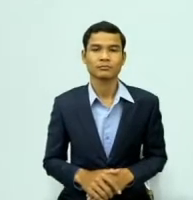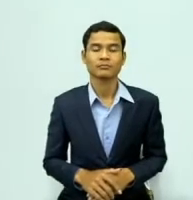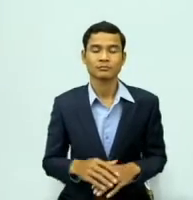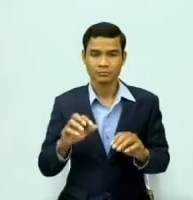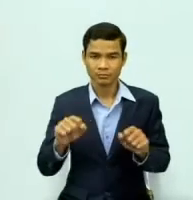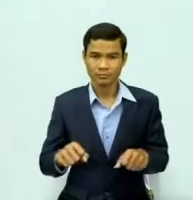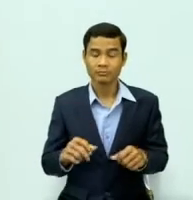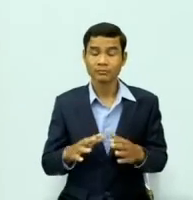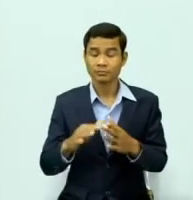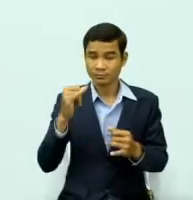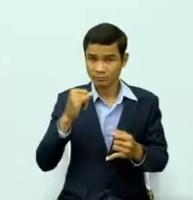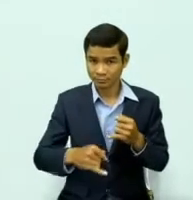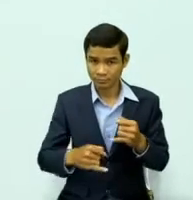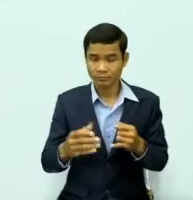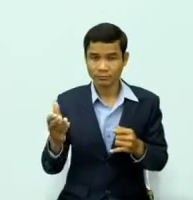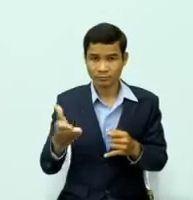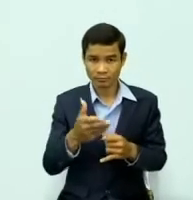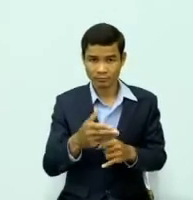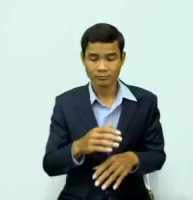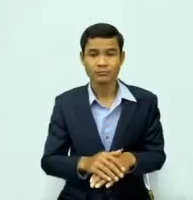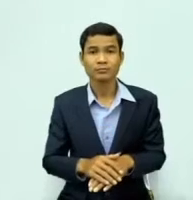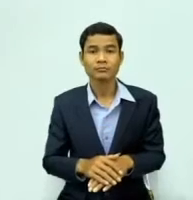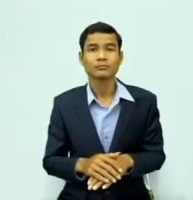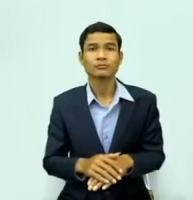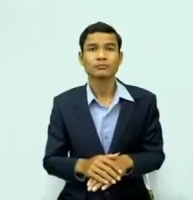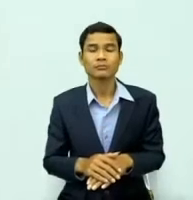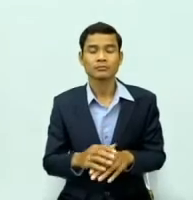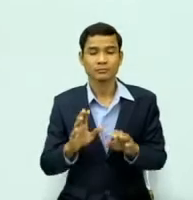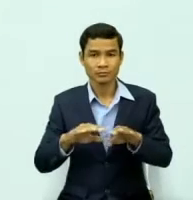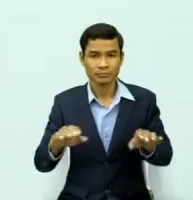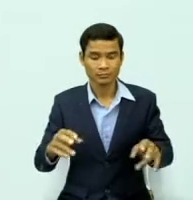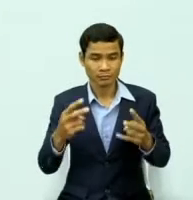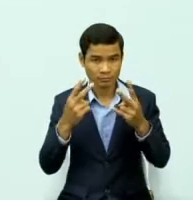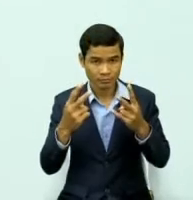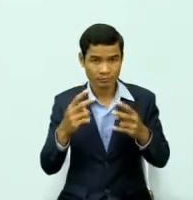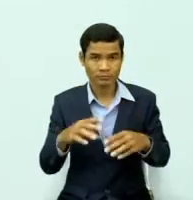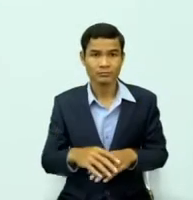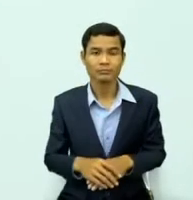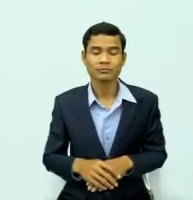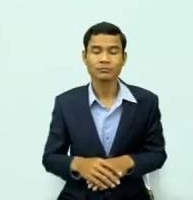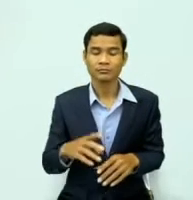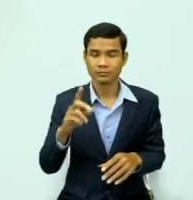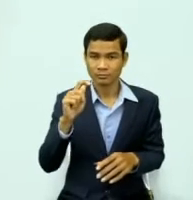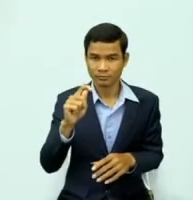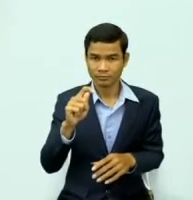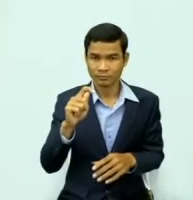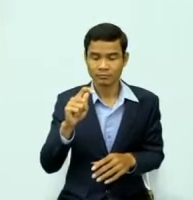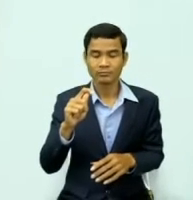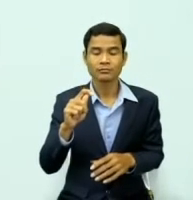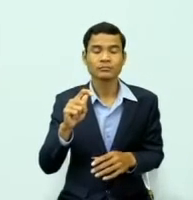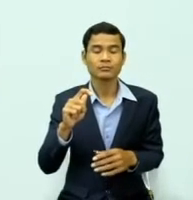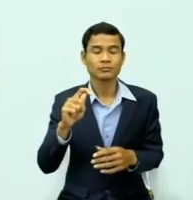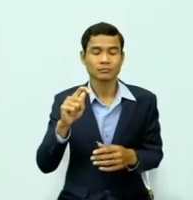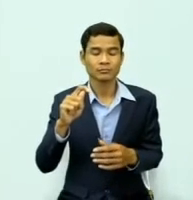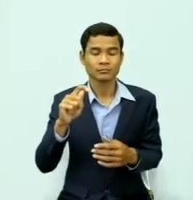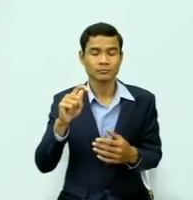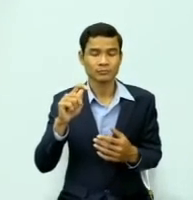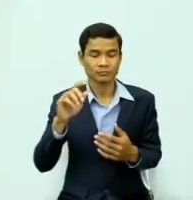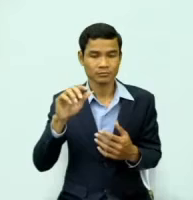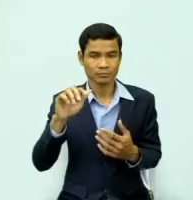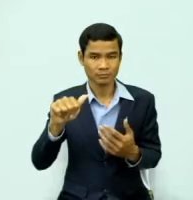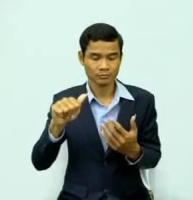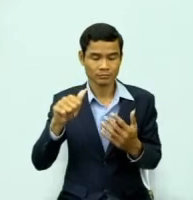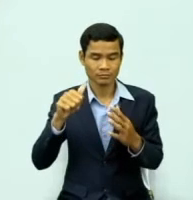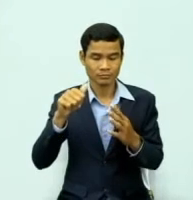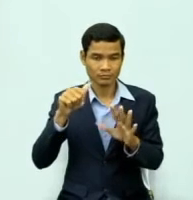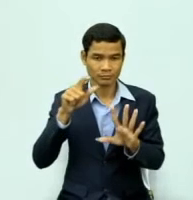Chà, sau chóng cao kế dừng ăn thá tính ta con ná rớ nhỏ ái nhài